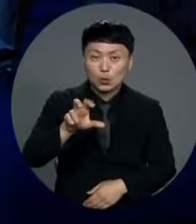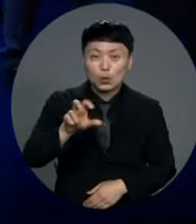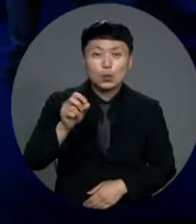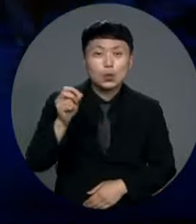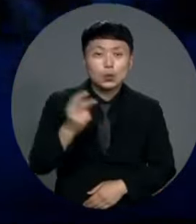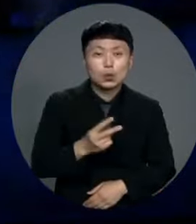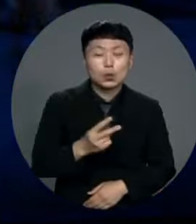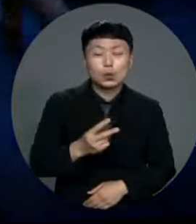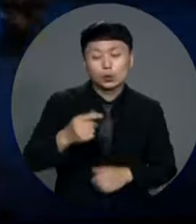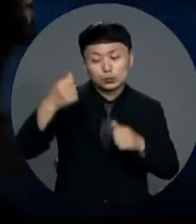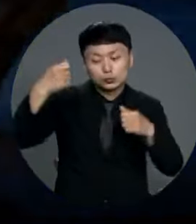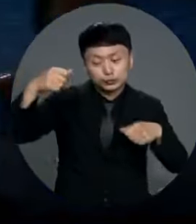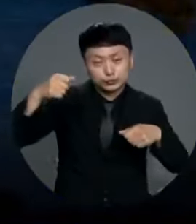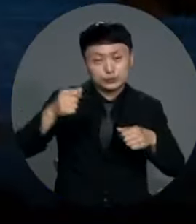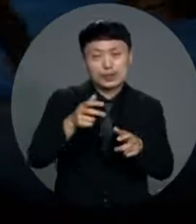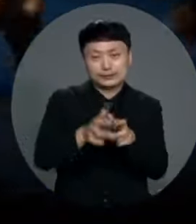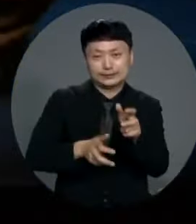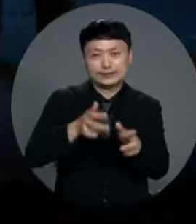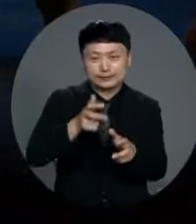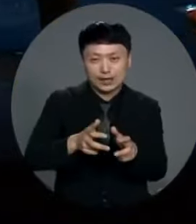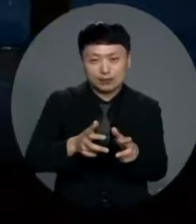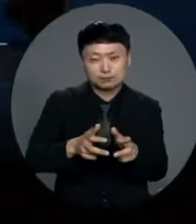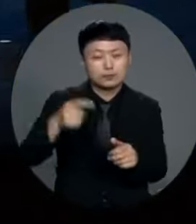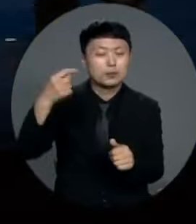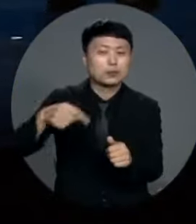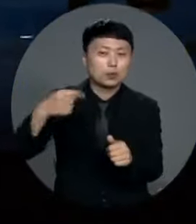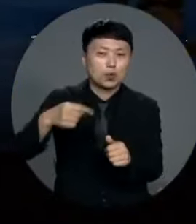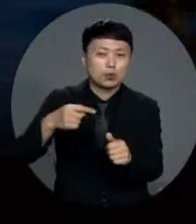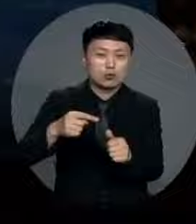뮤지컬 인큐베이팅 사업과 뮤지컬 아카데미